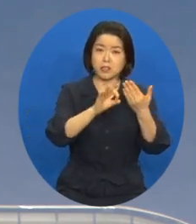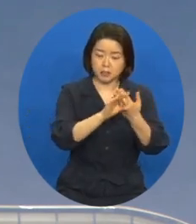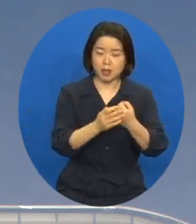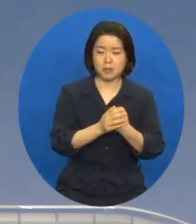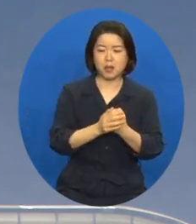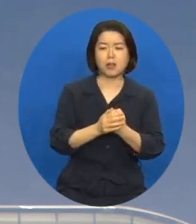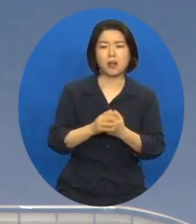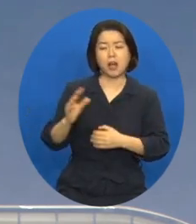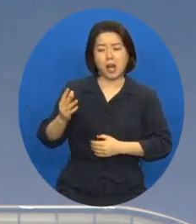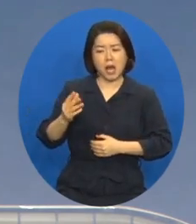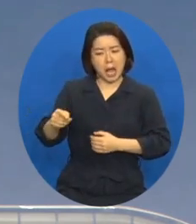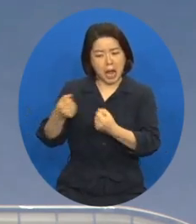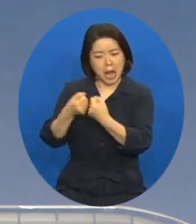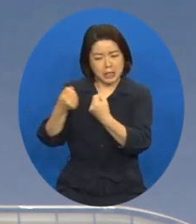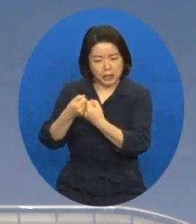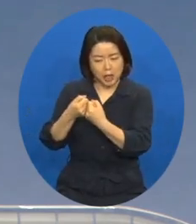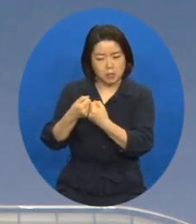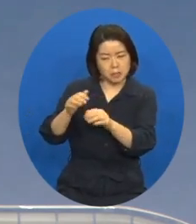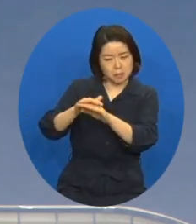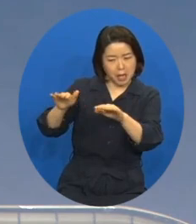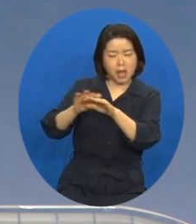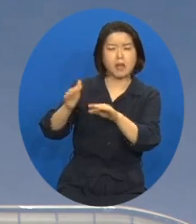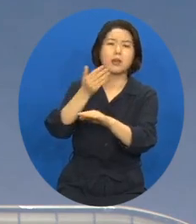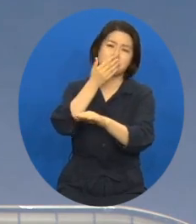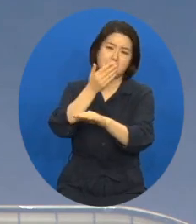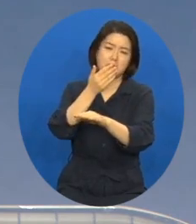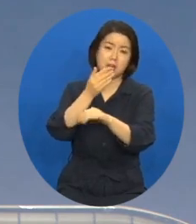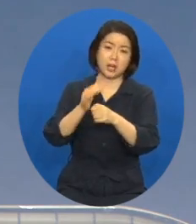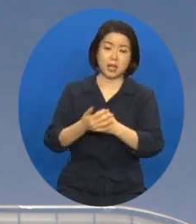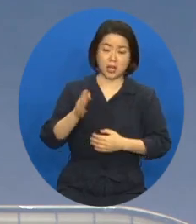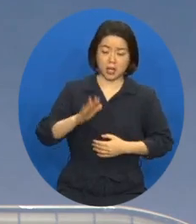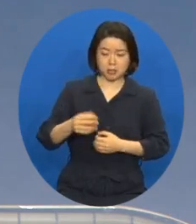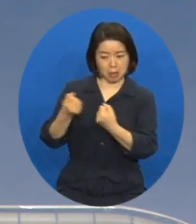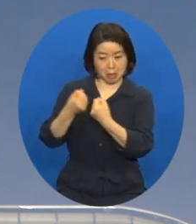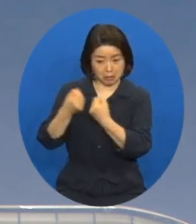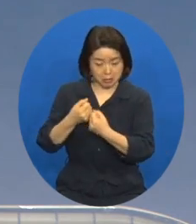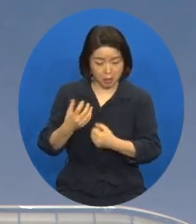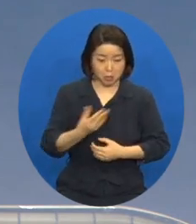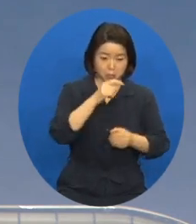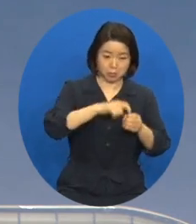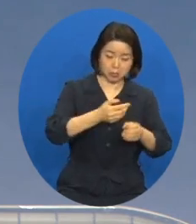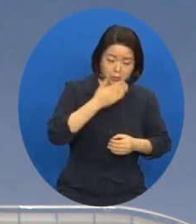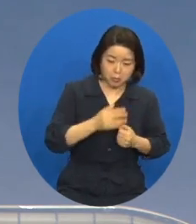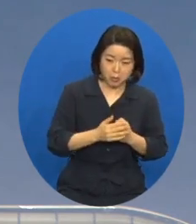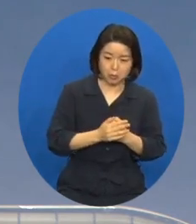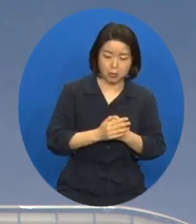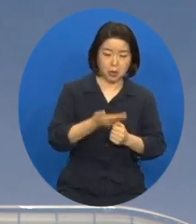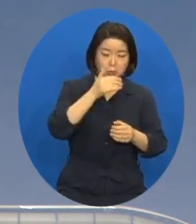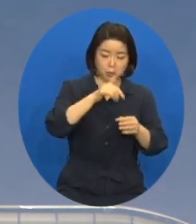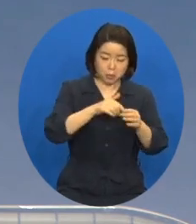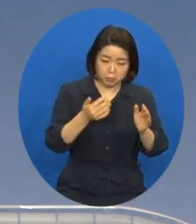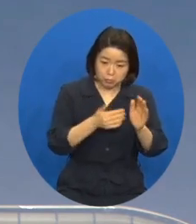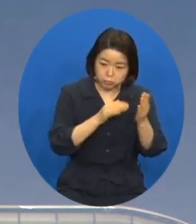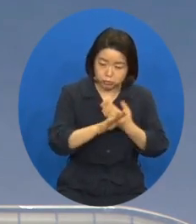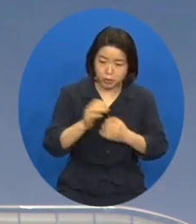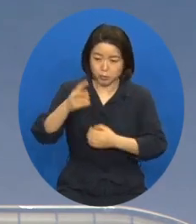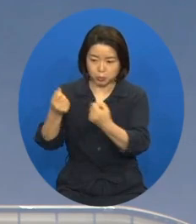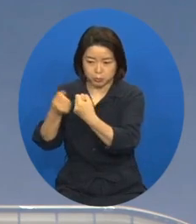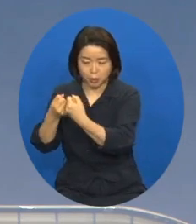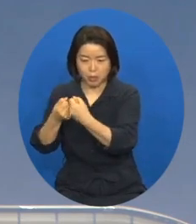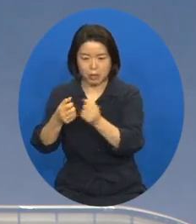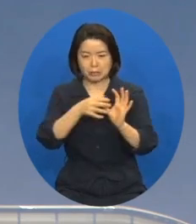성찬을 통해서 해결이 될 텐데, 싸우고 성찬받고 성찬받고 또 싸우는 일이 계속 이어진